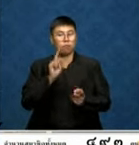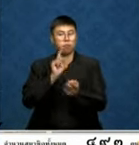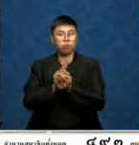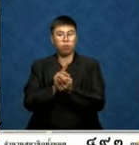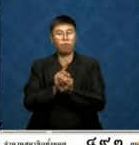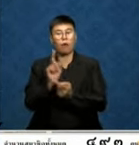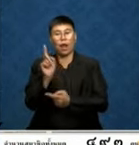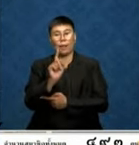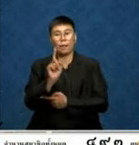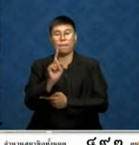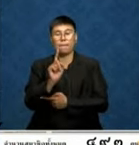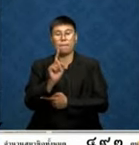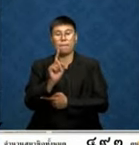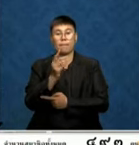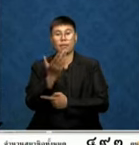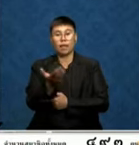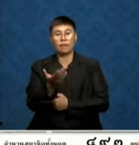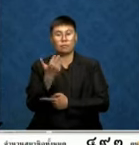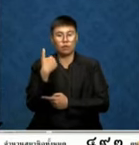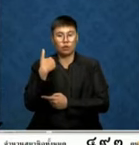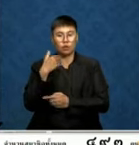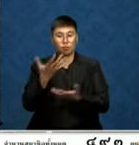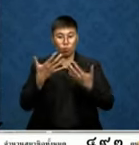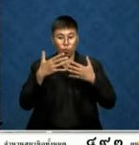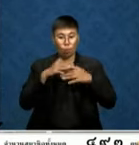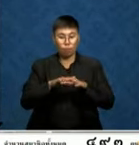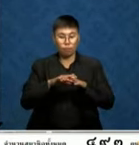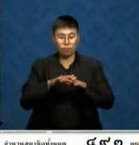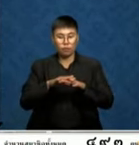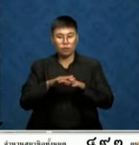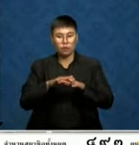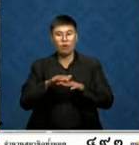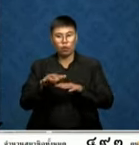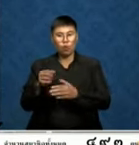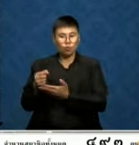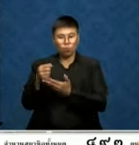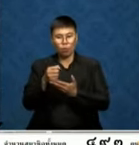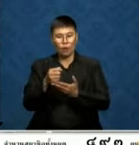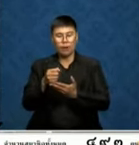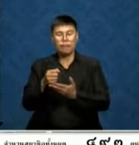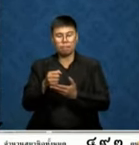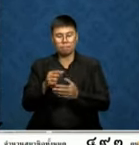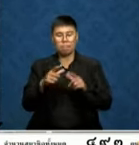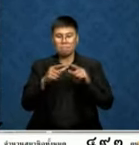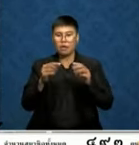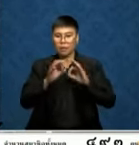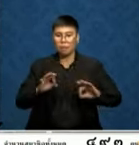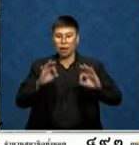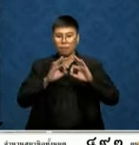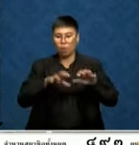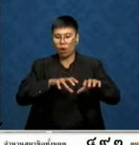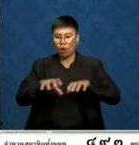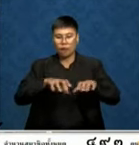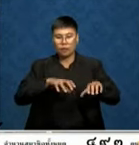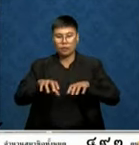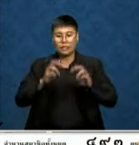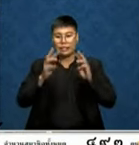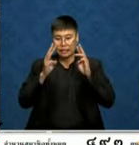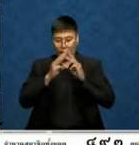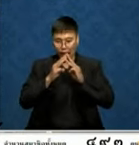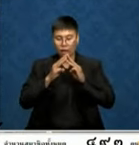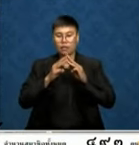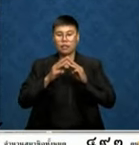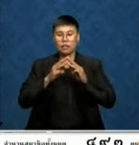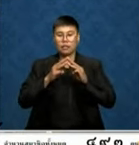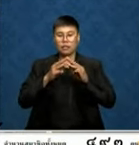ครับว่าท่านมีส่วนร่วมและมีบทบาทสำคัญในการบริหารสัญญาและ